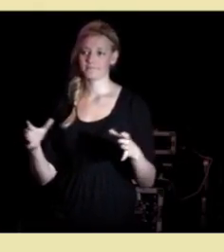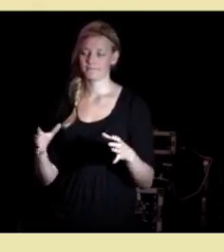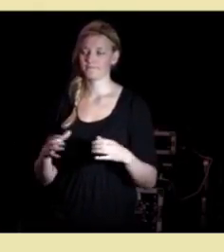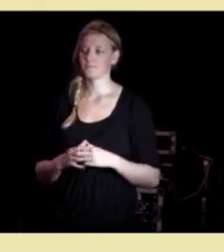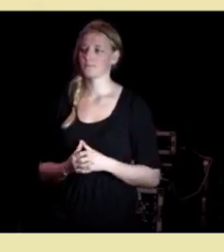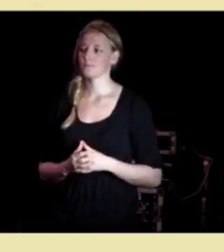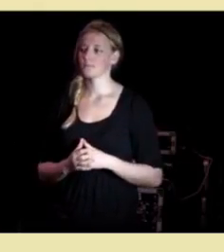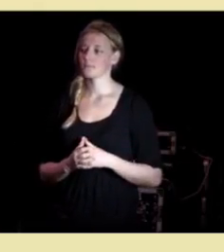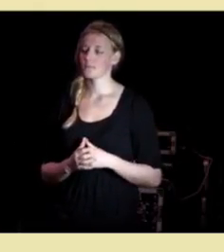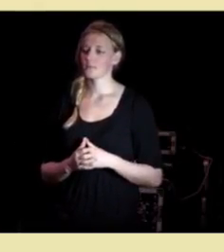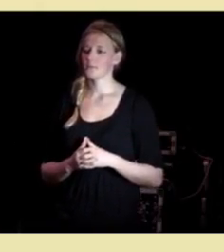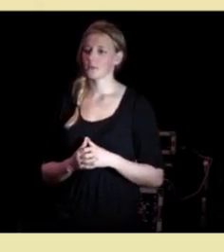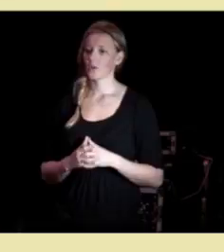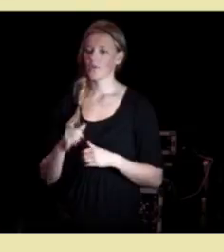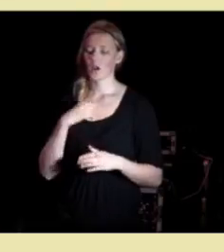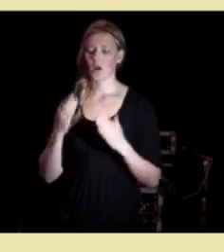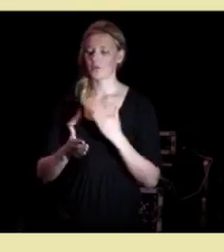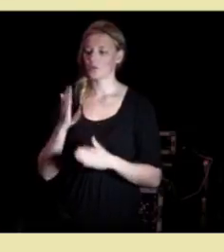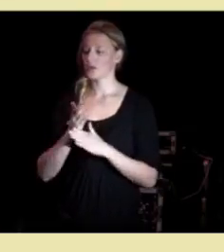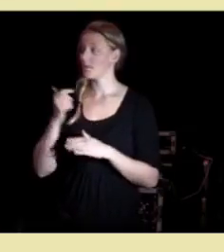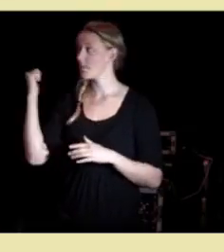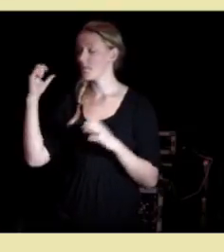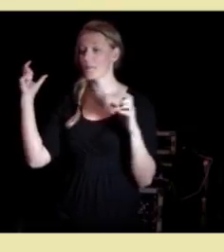Og jeg vil avslutte med dette bildet,